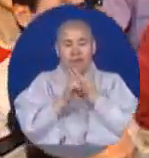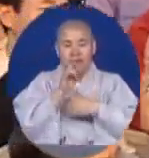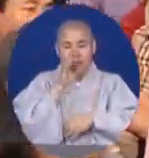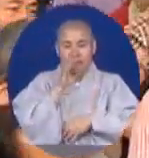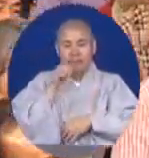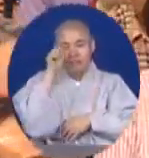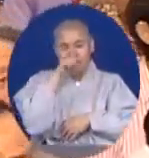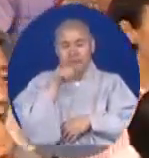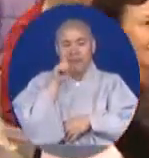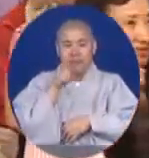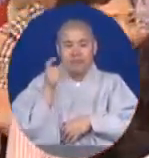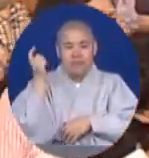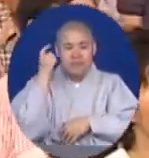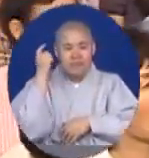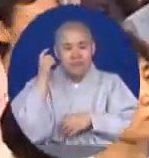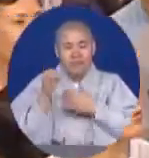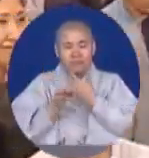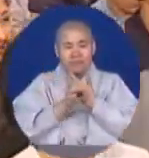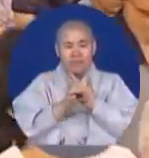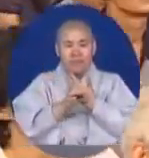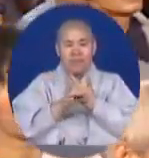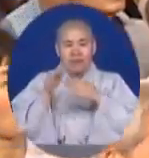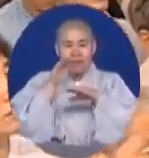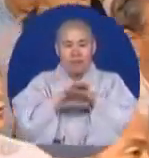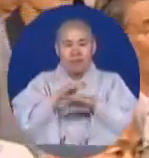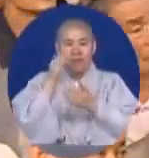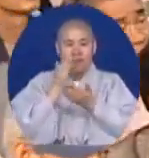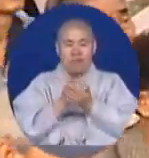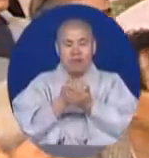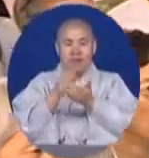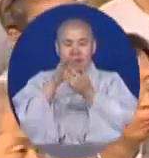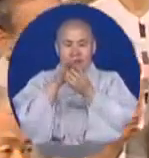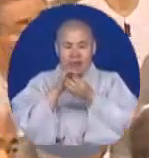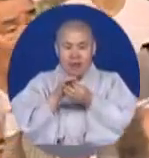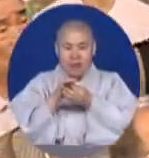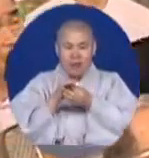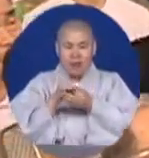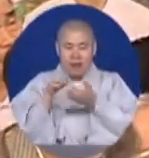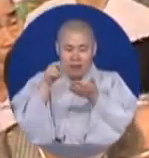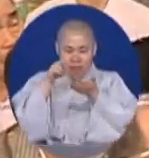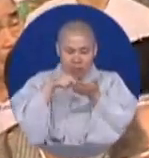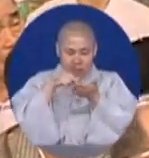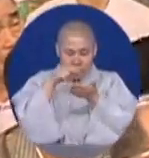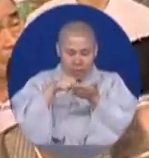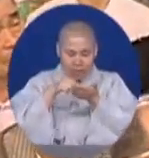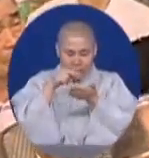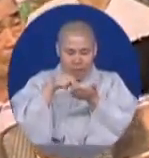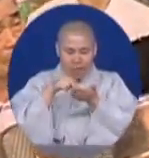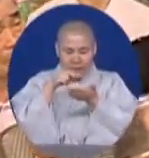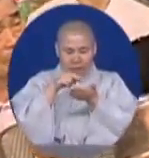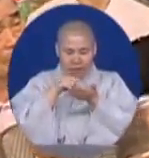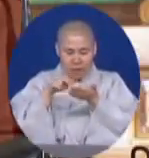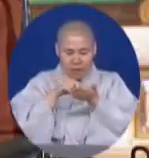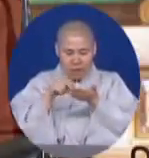또 그냥 한 번 들었으면 그냥 놔두지 말고 자꾸 독송을 해야 됩니다.